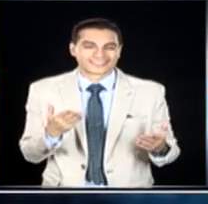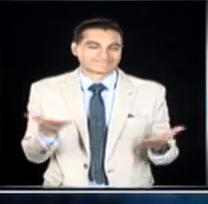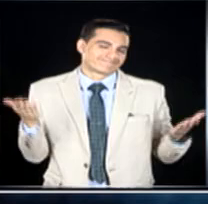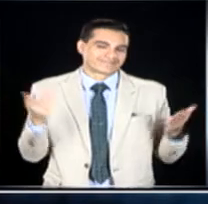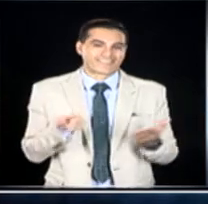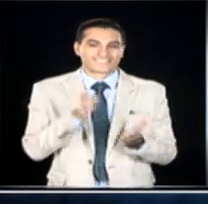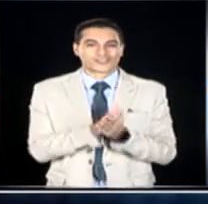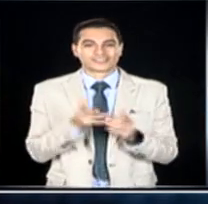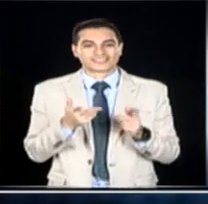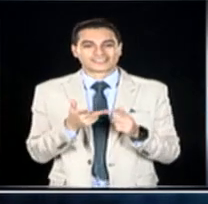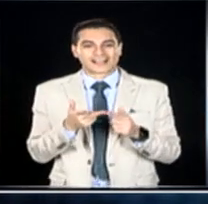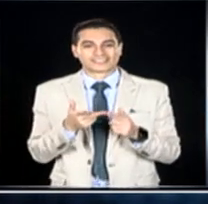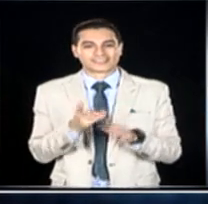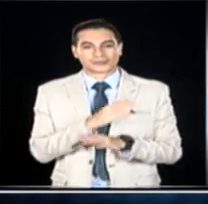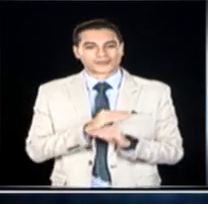الثالثه،